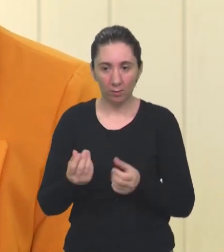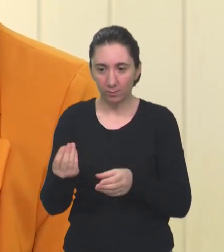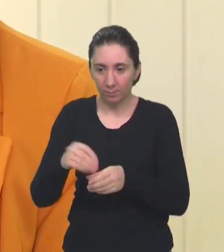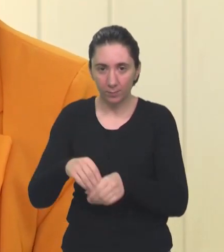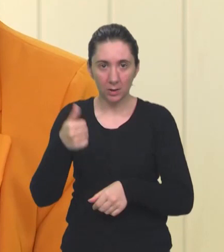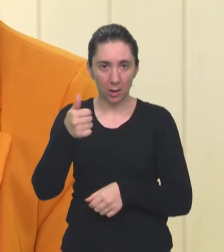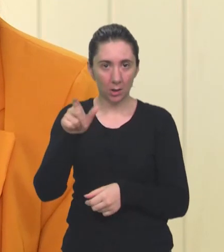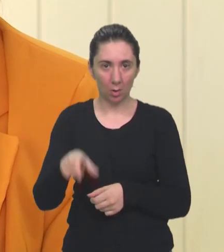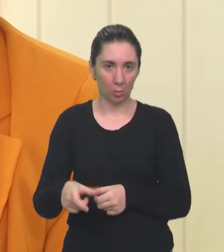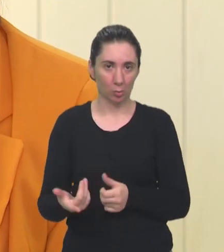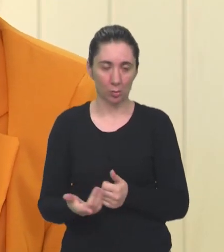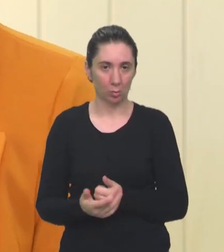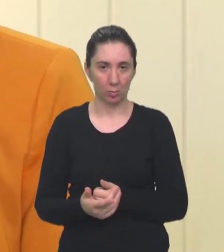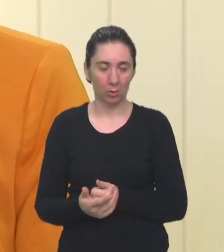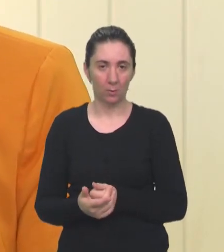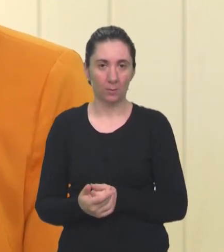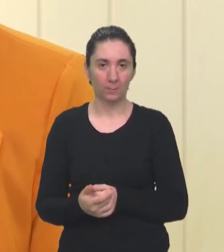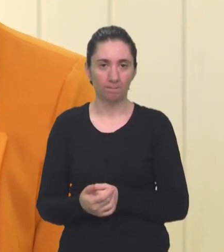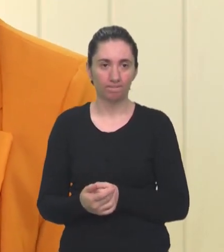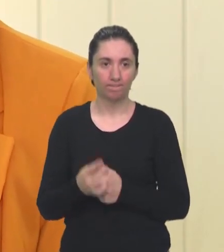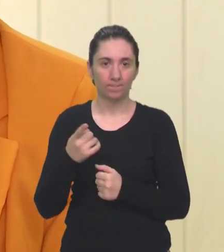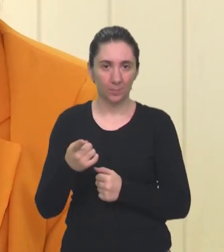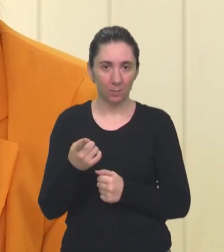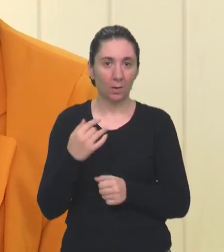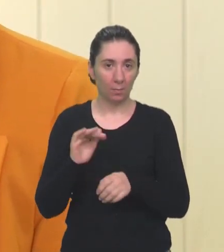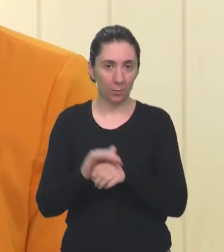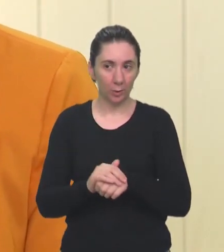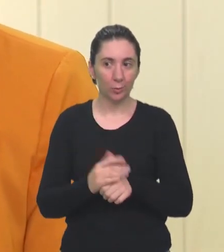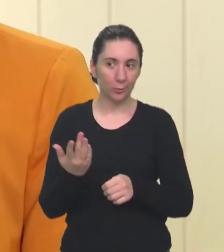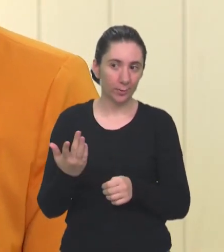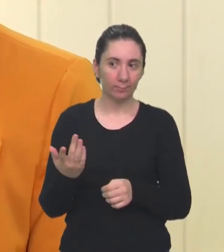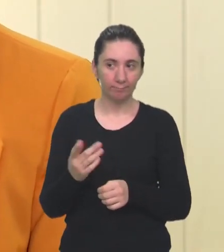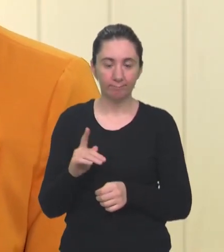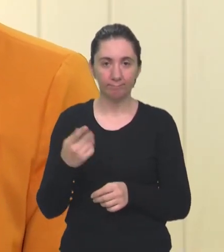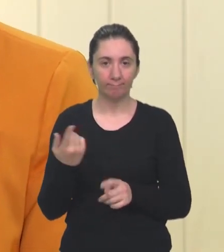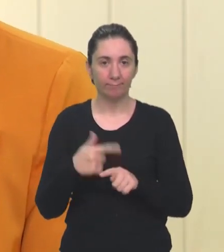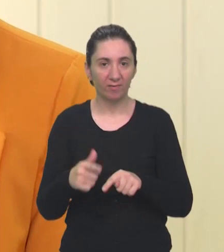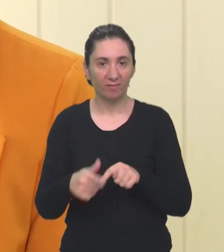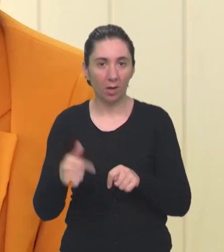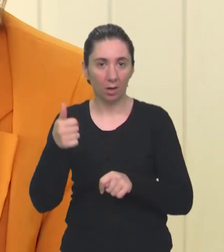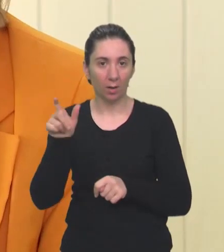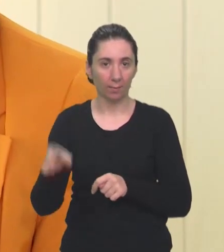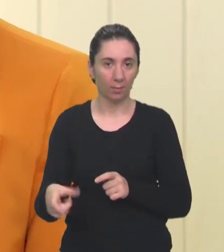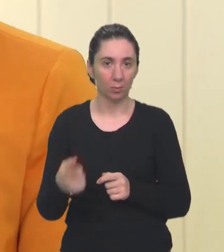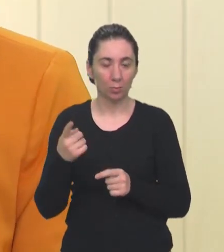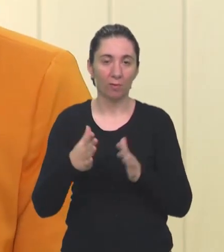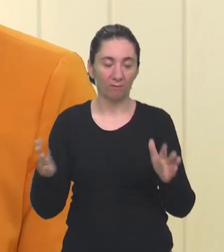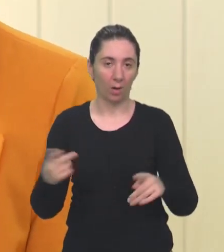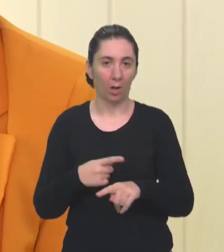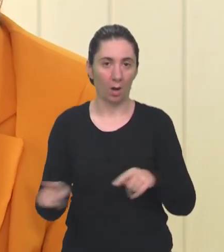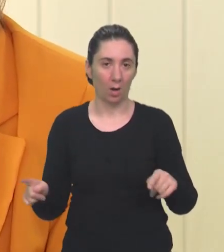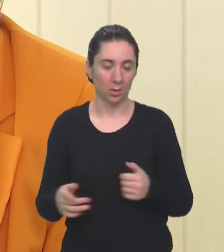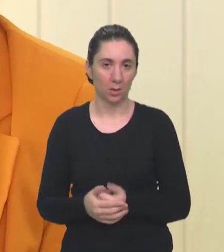za samo jednu osobu. I tu nam je, eto, primjećuje se nedostatak jedne osobe. To je velika razlika.